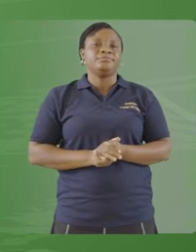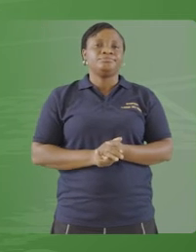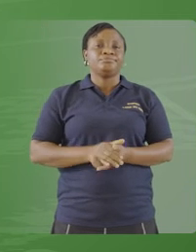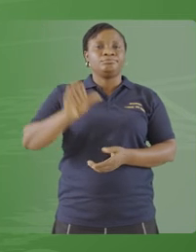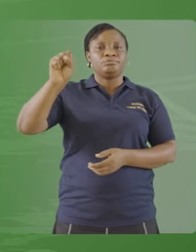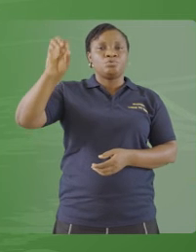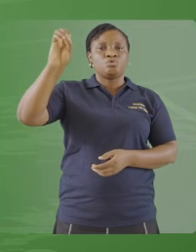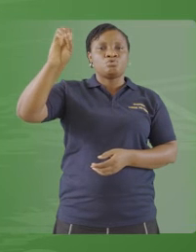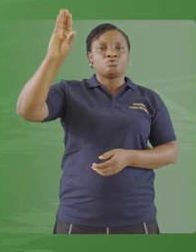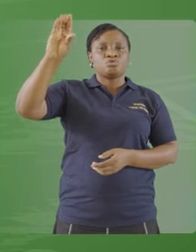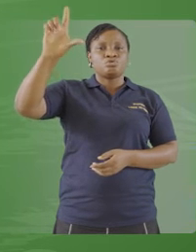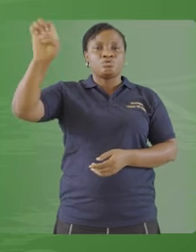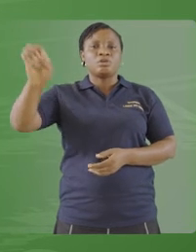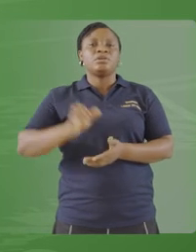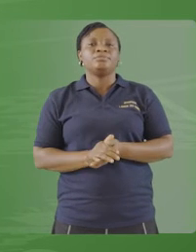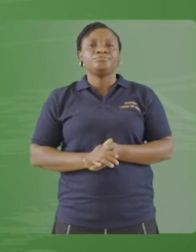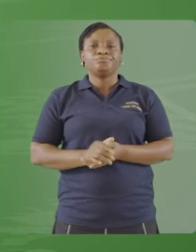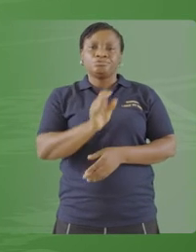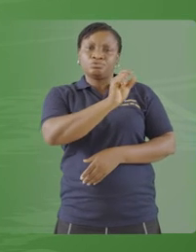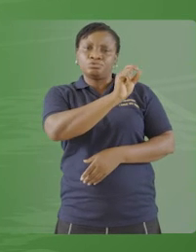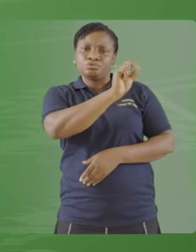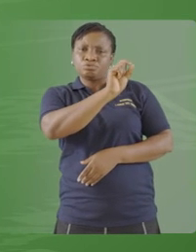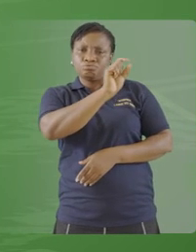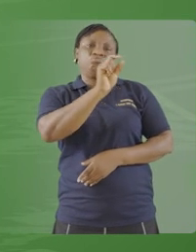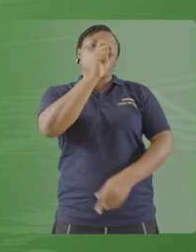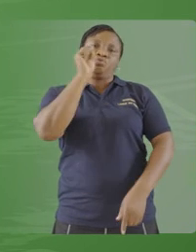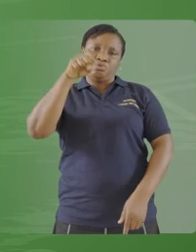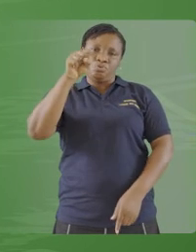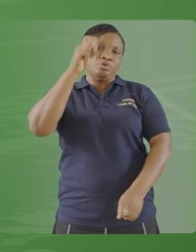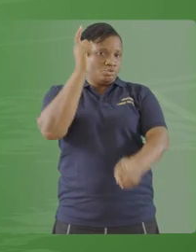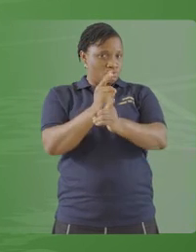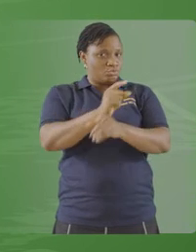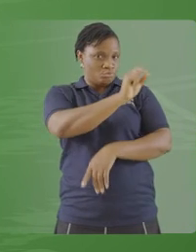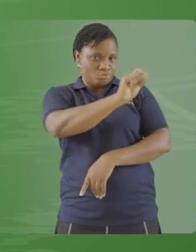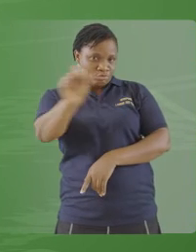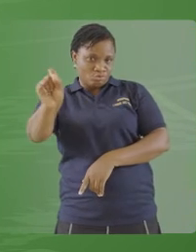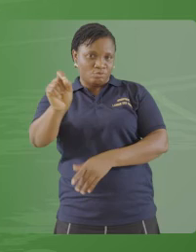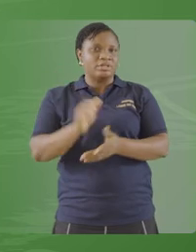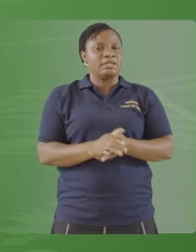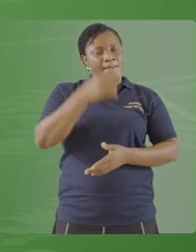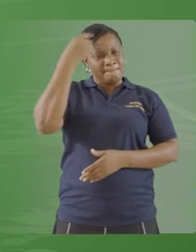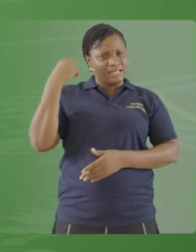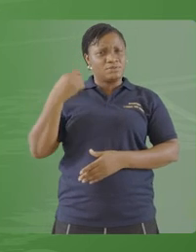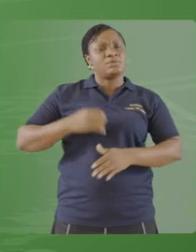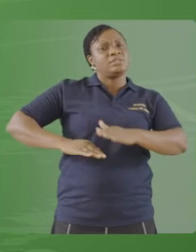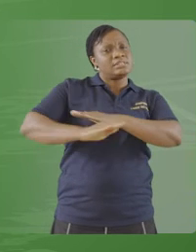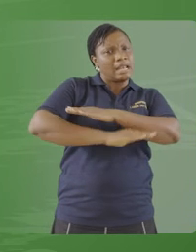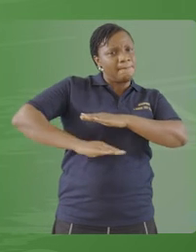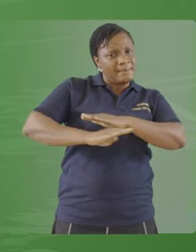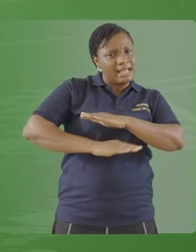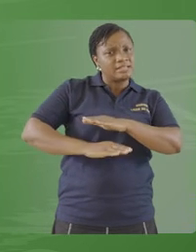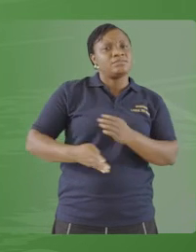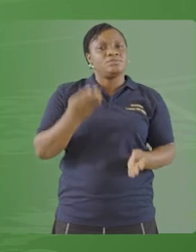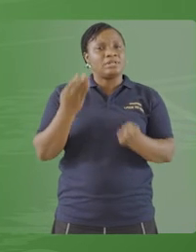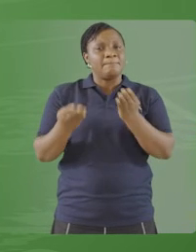socle. Nous allons souligner le socle parce que le socle constitue la base de